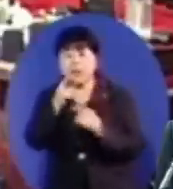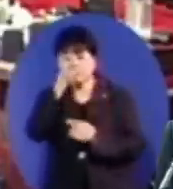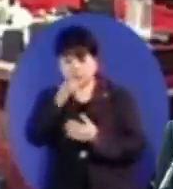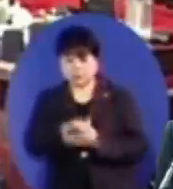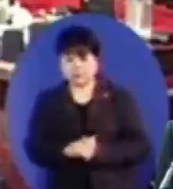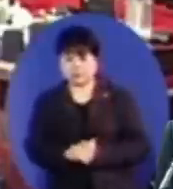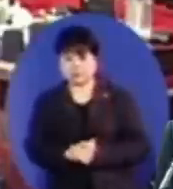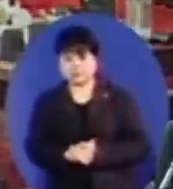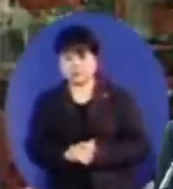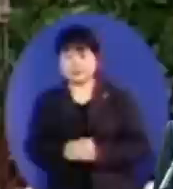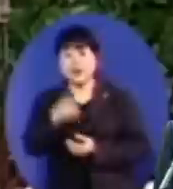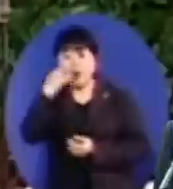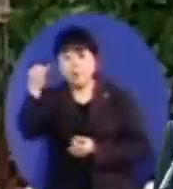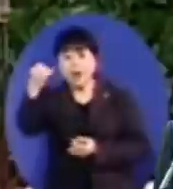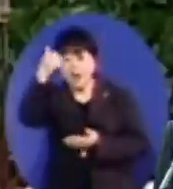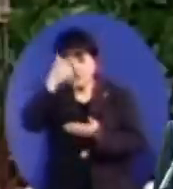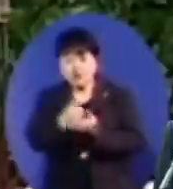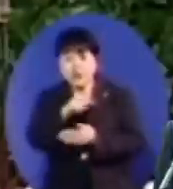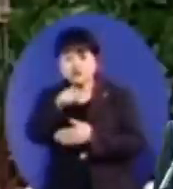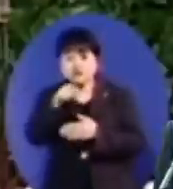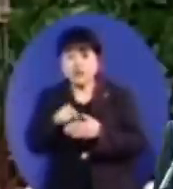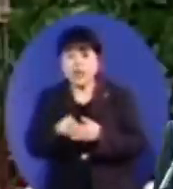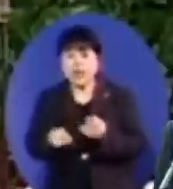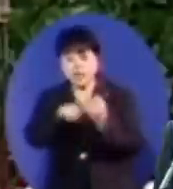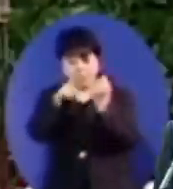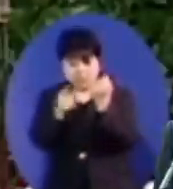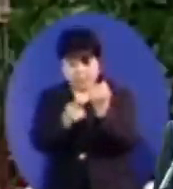것입니다. 어머니가 죄 중에서 나를 잉태하고